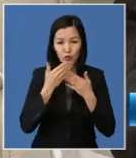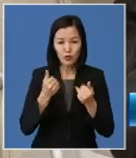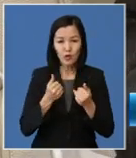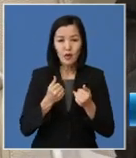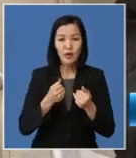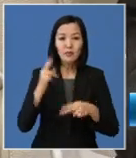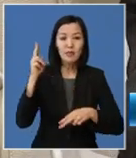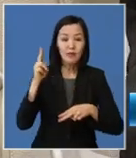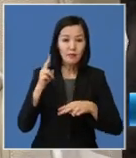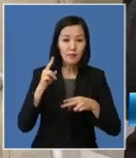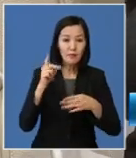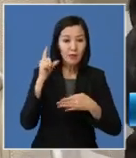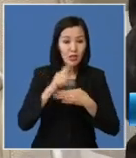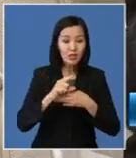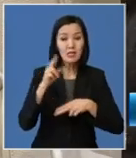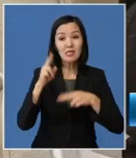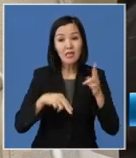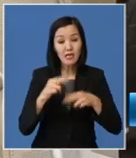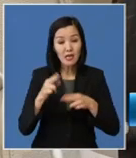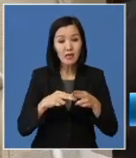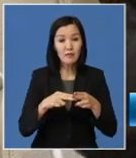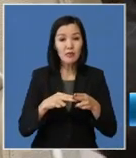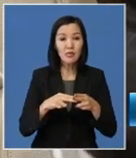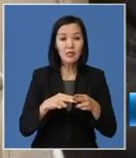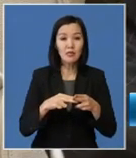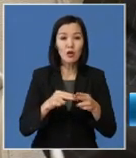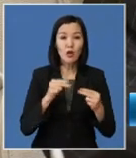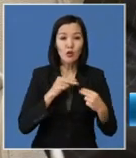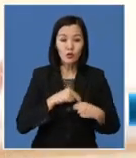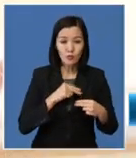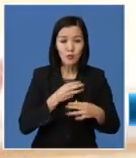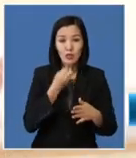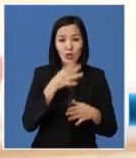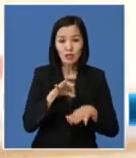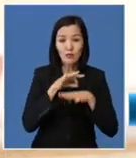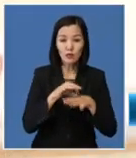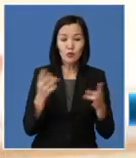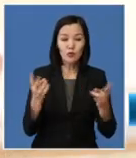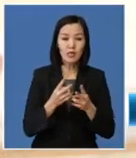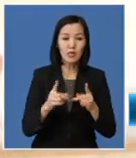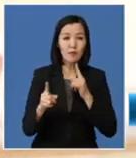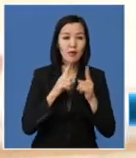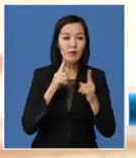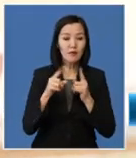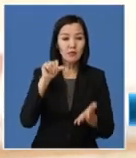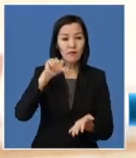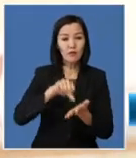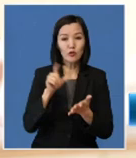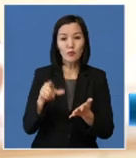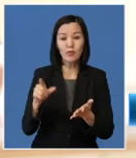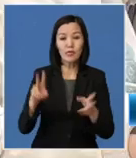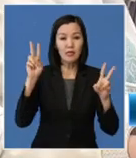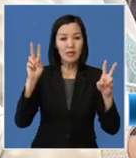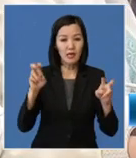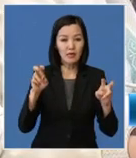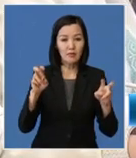салынғанына мақтанбай, енді соның жұмысының жақсылап жүруіне мақтанайық. Конференцияда бірнеше баяндама жасалды. Қамтыған мәселелері